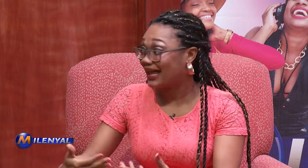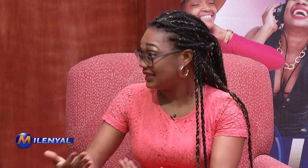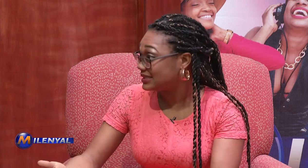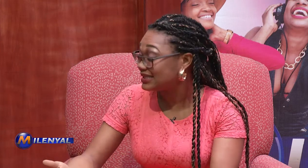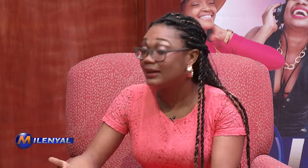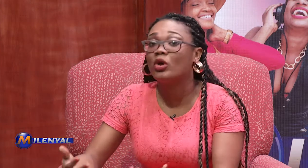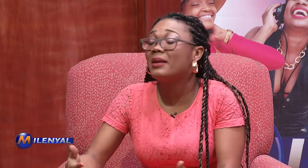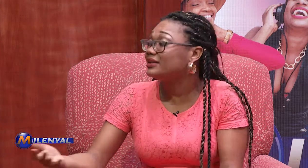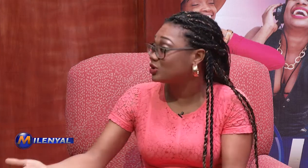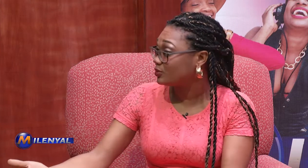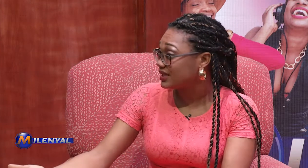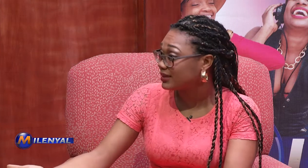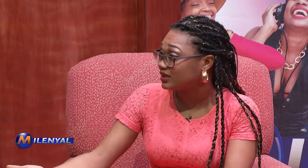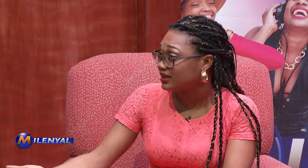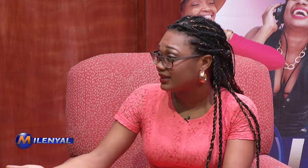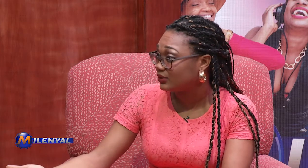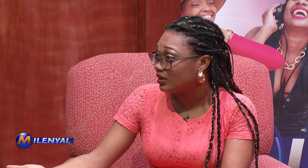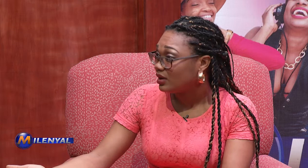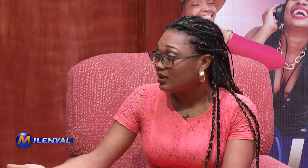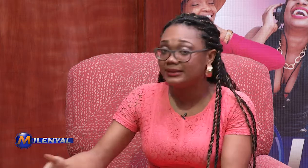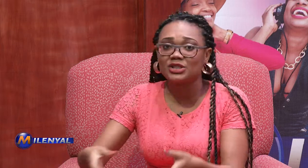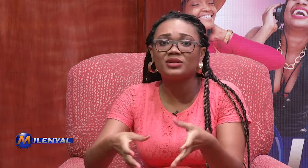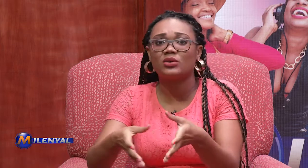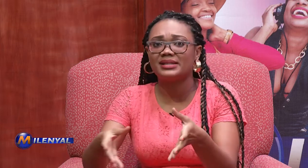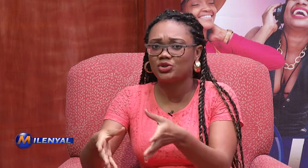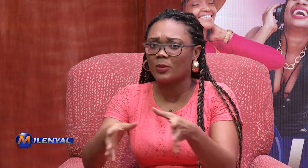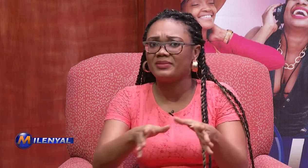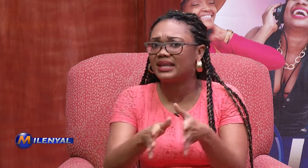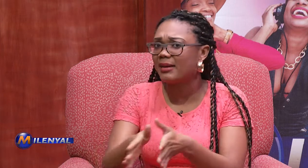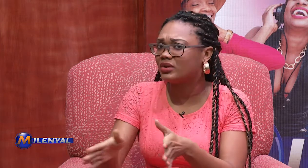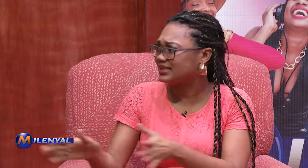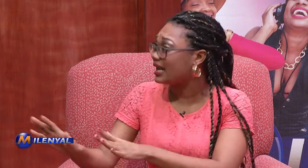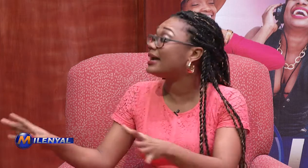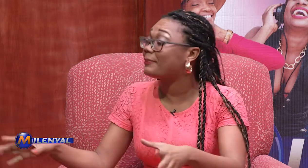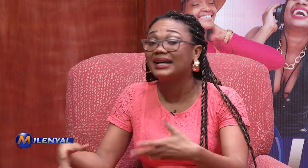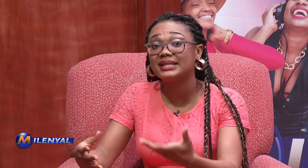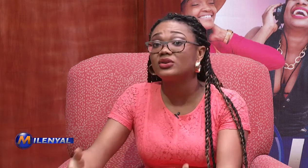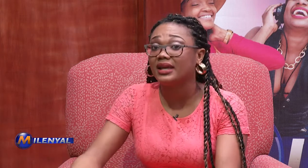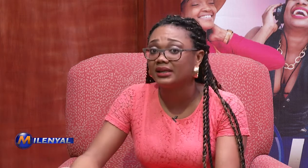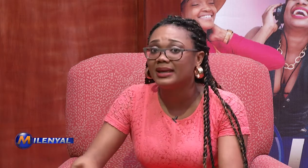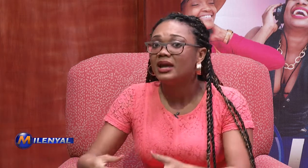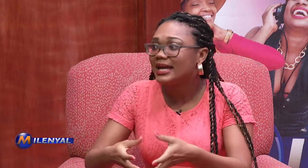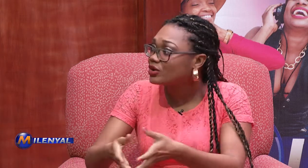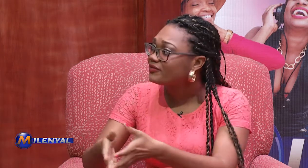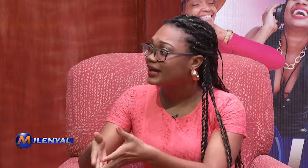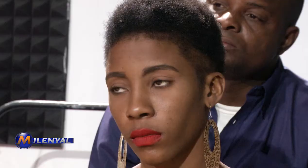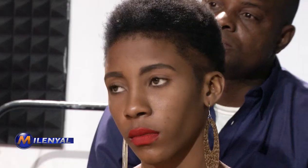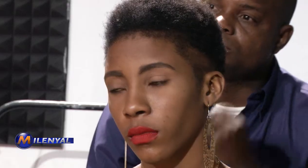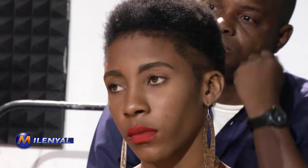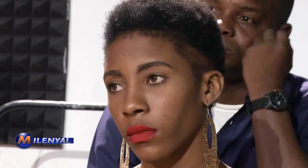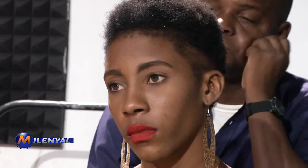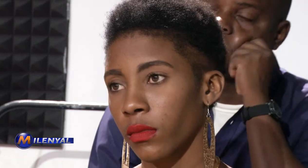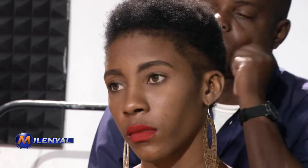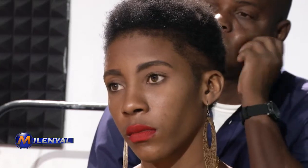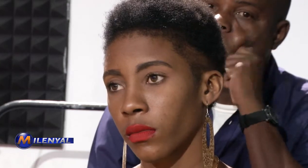le parler normalement tu as supposé que monde qui en cas oui tu as supposé une institution même qui là pour artisanat et paraît-il que gagne mais est-ce que vraiment est-ce